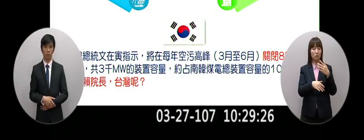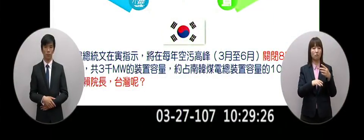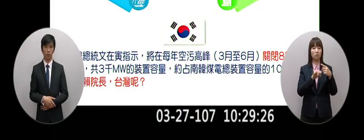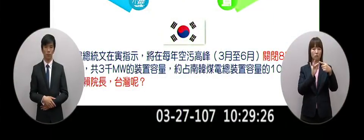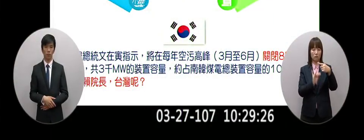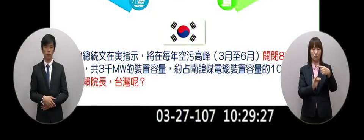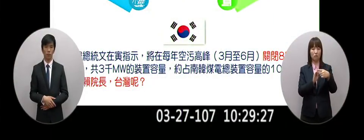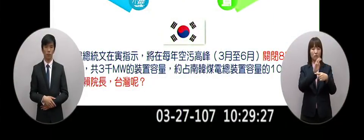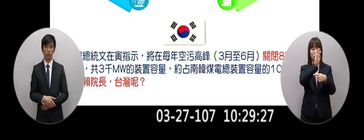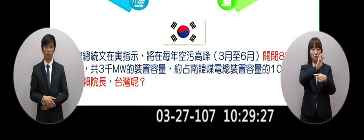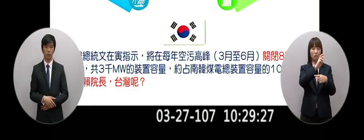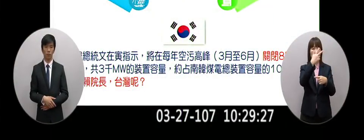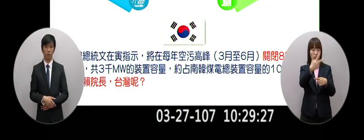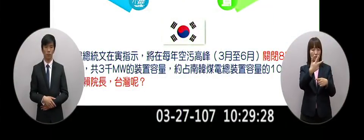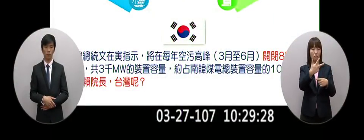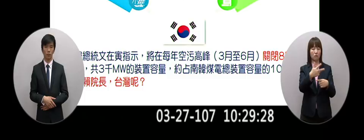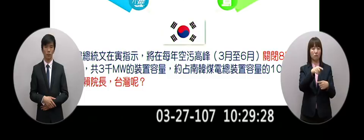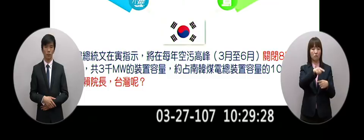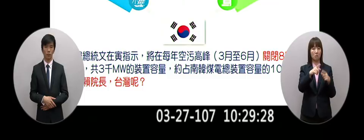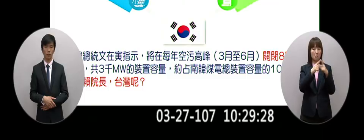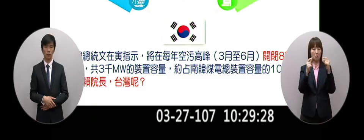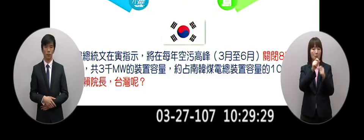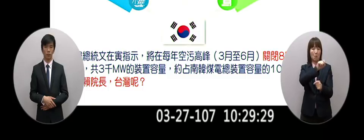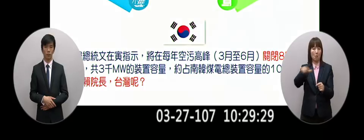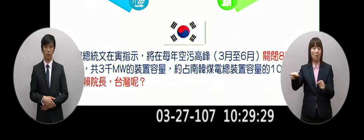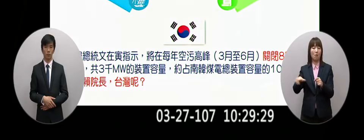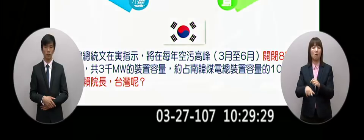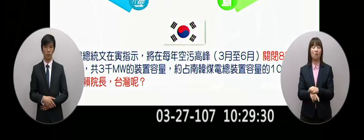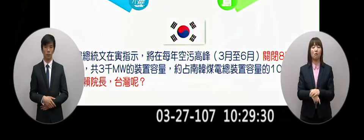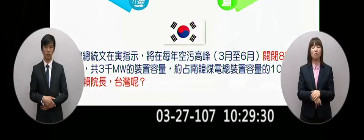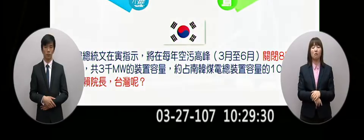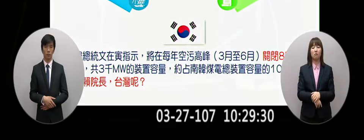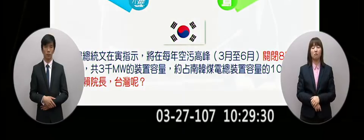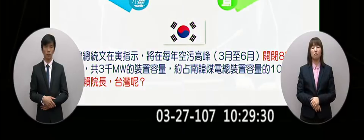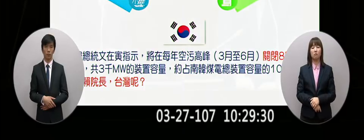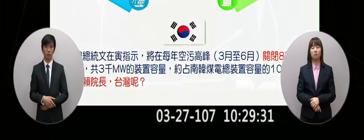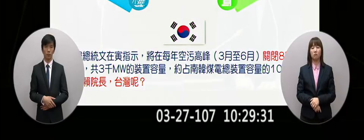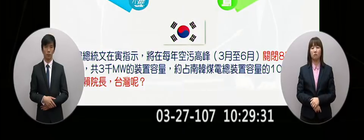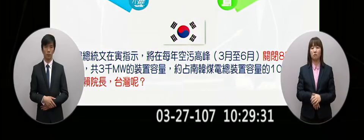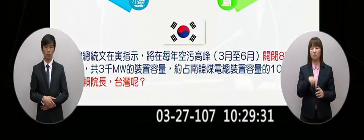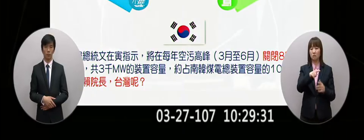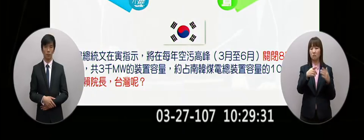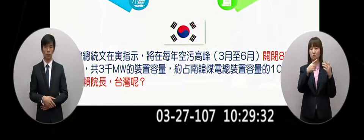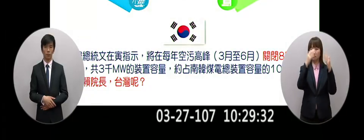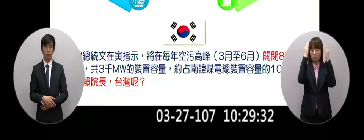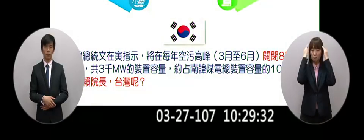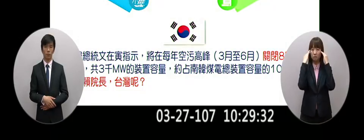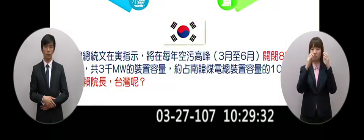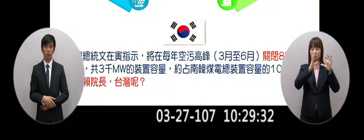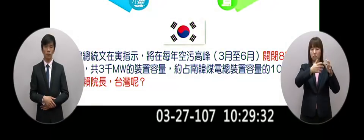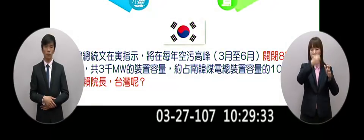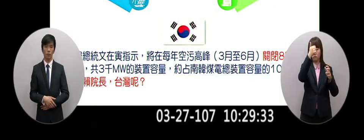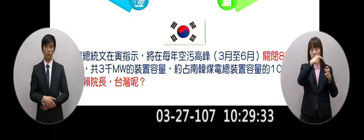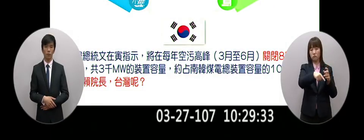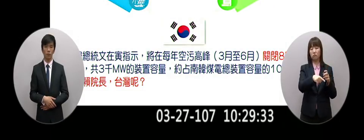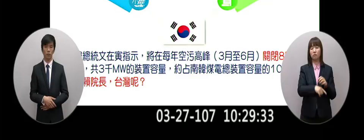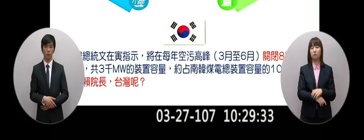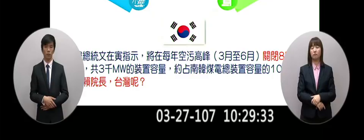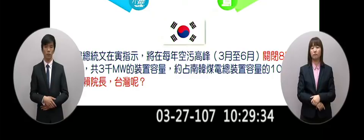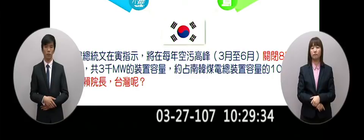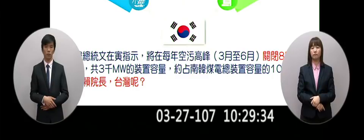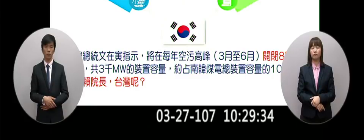到37%，这个比日本更高、比日本更高。而且南韩的总统文在寅呢，